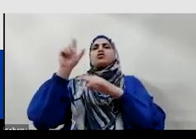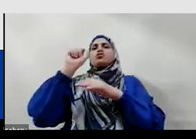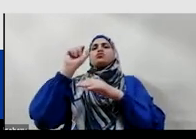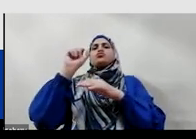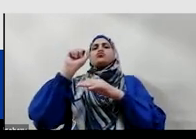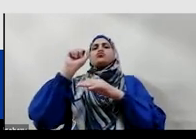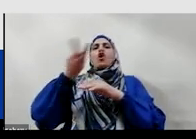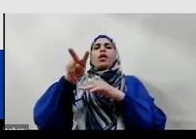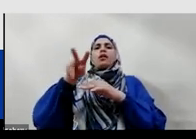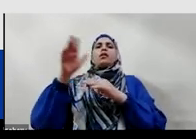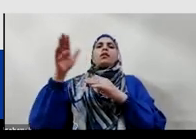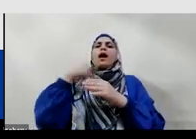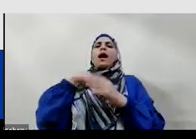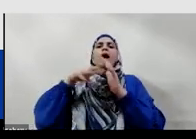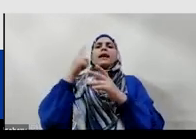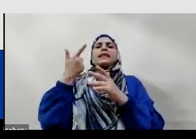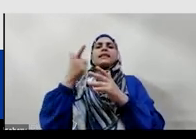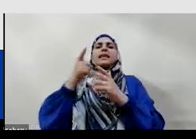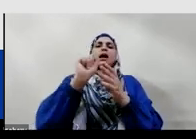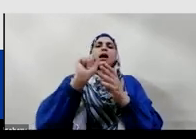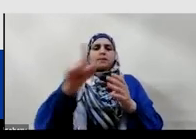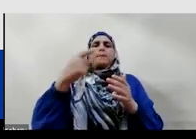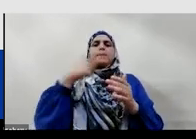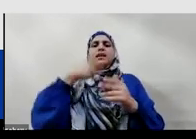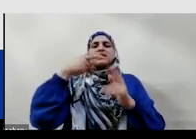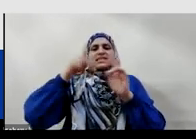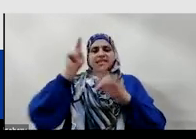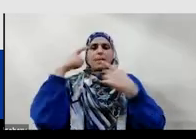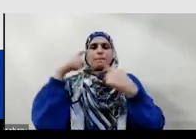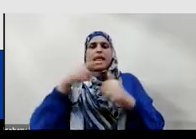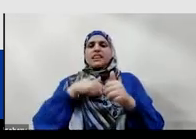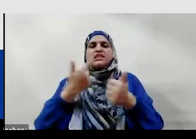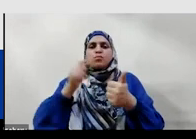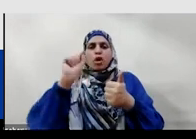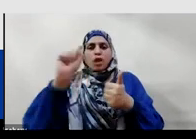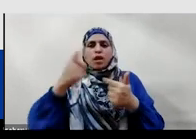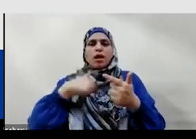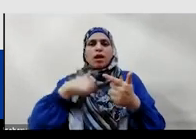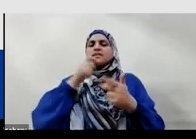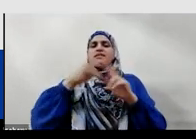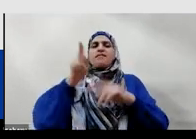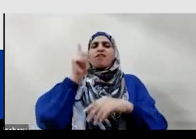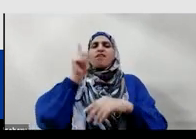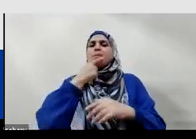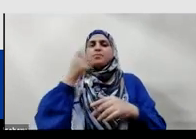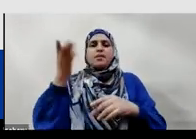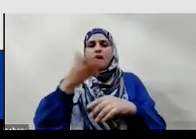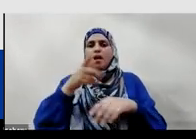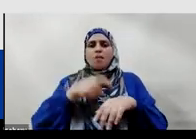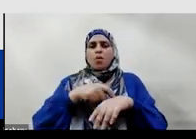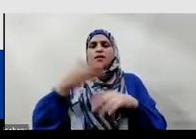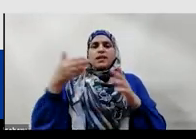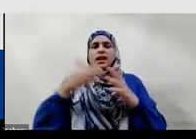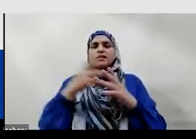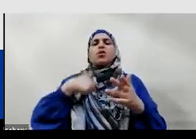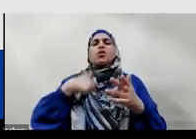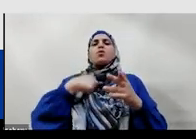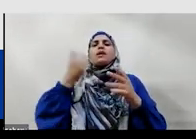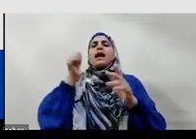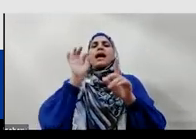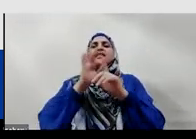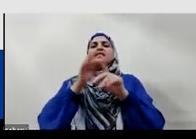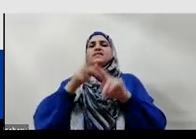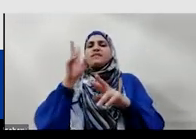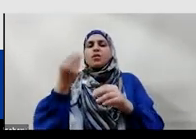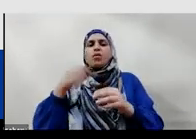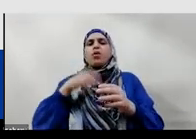سافرت، بختار اسم البلد اللي أنا سافرتها، وبختار ال dates أنا سافرت من إمتى لإمتى، وبكتب ال purpose بتاع السفر كان إيه،